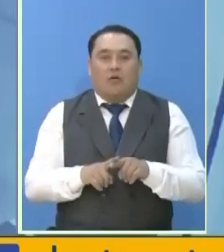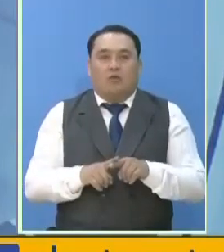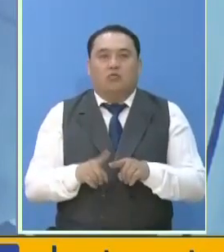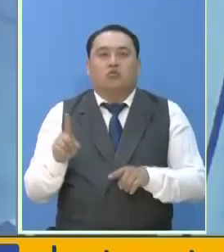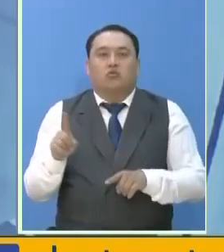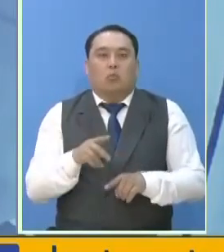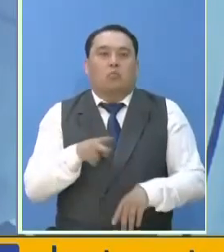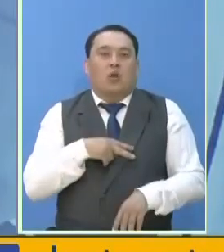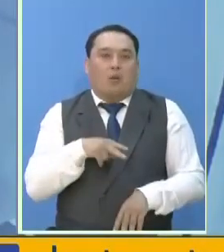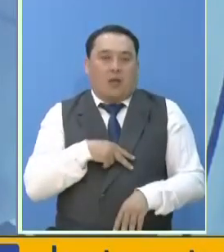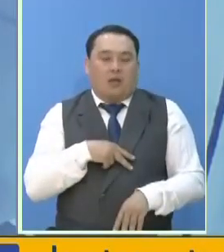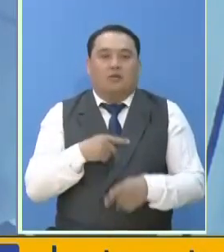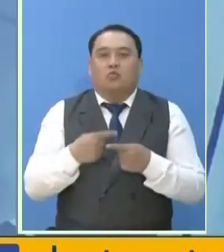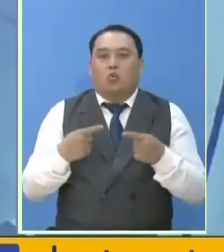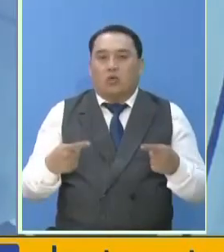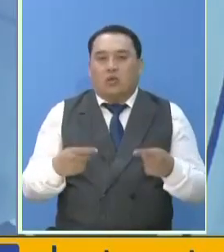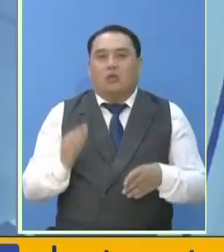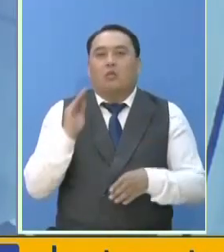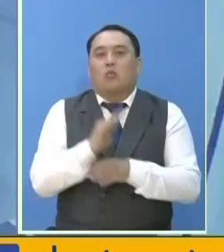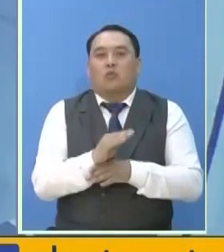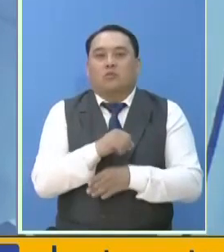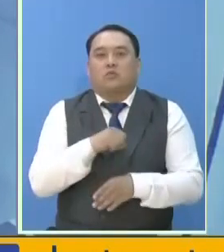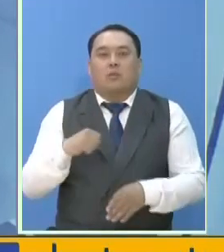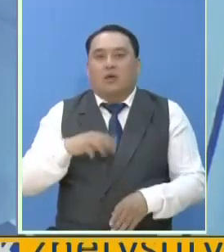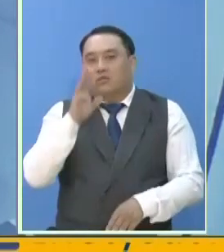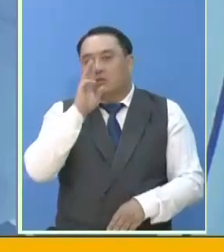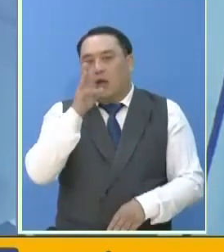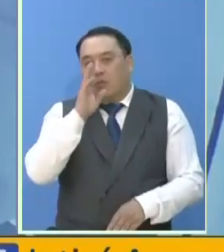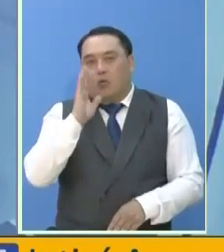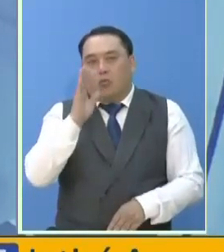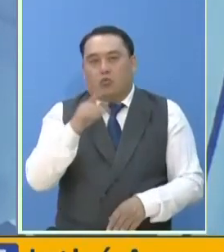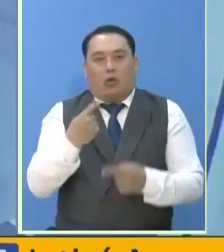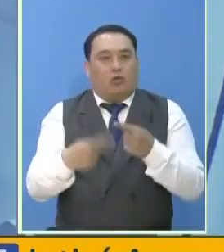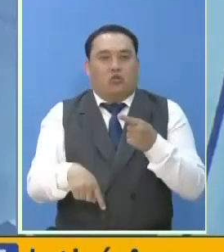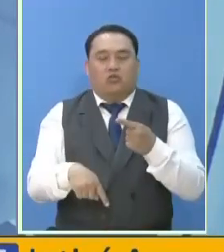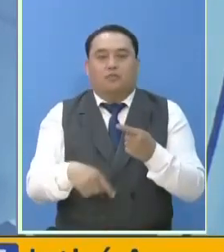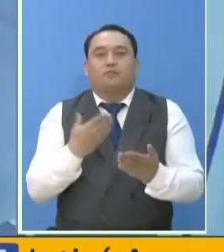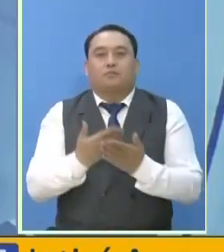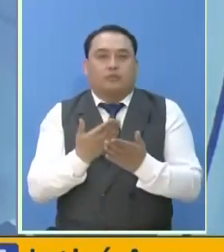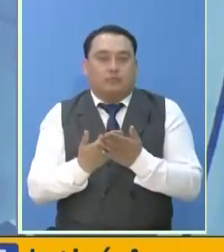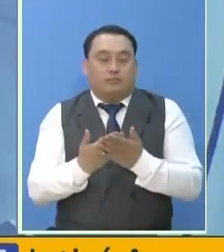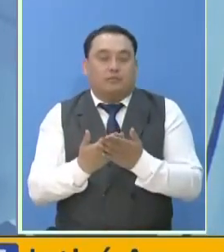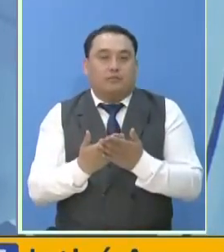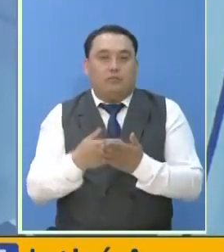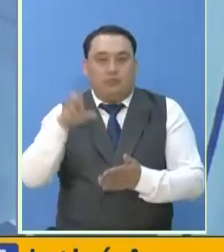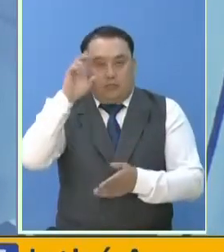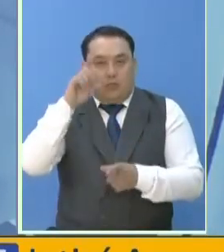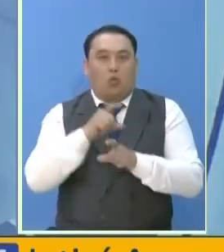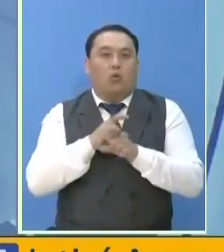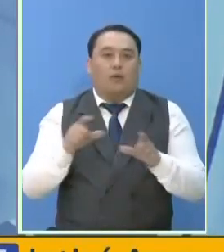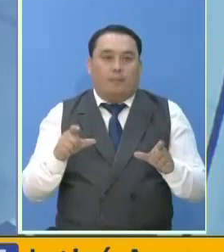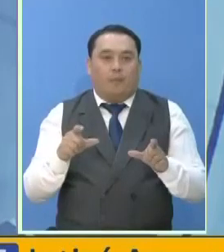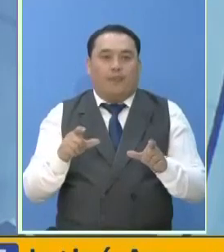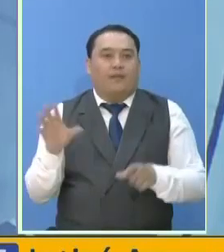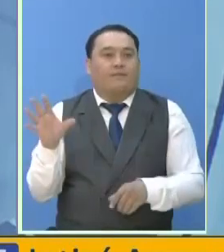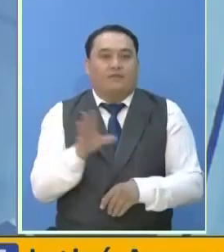то, что премию, не то, что там какие-то бонусы, сама заработная плата, она будет отличаться. Допустим, возьмем определенный государственный орган.